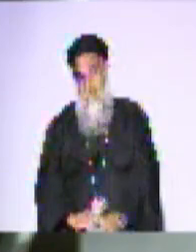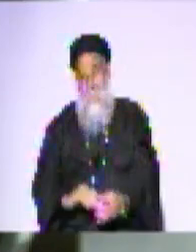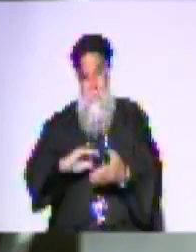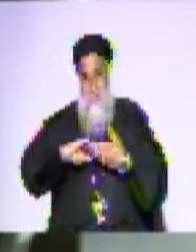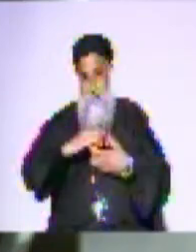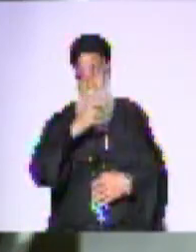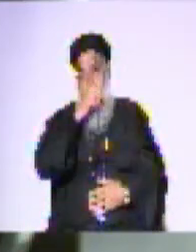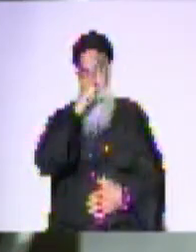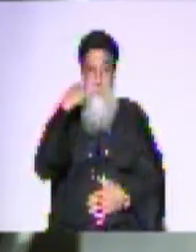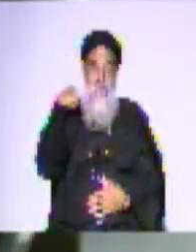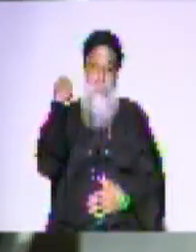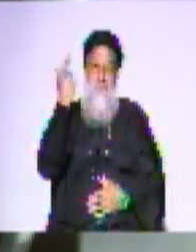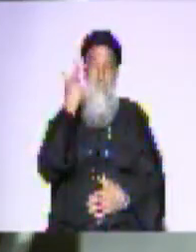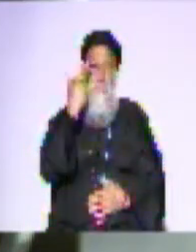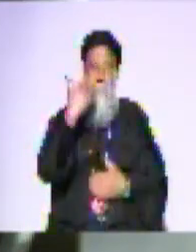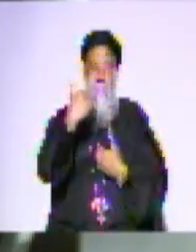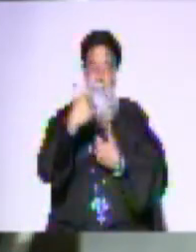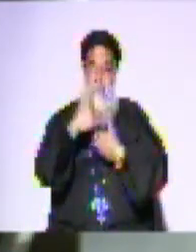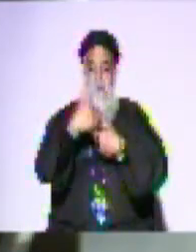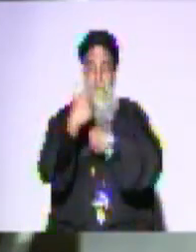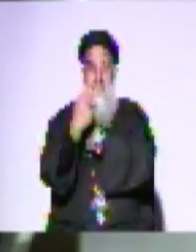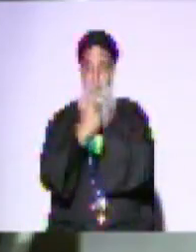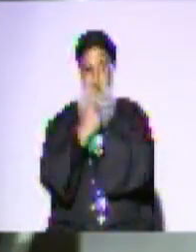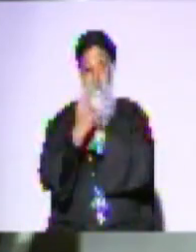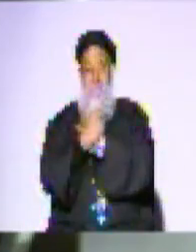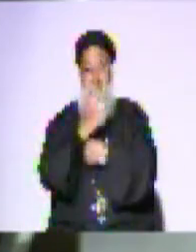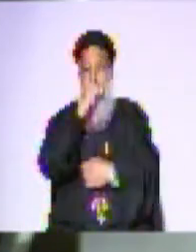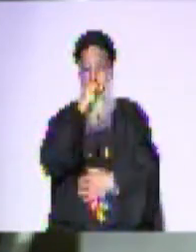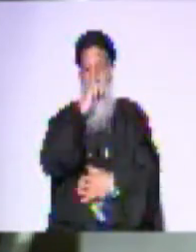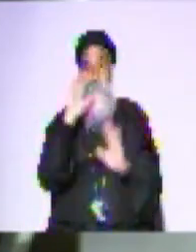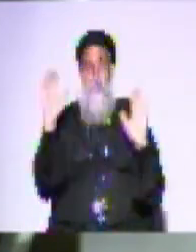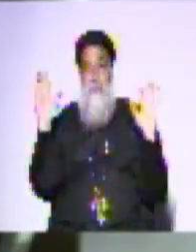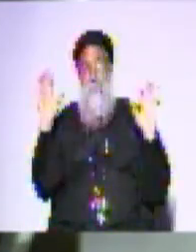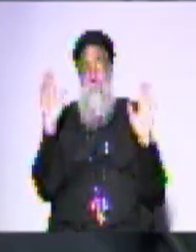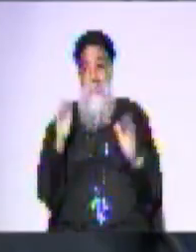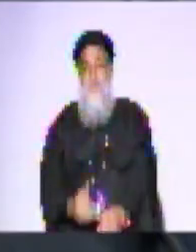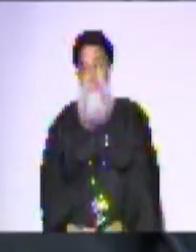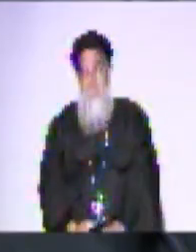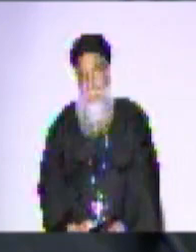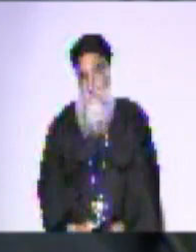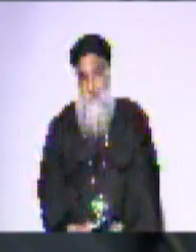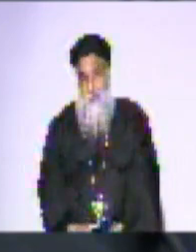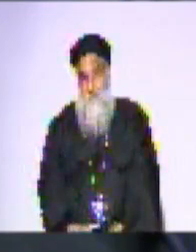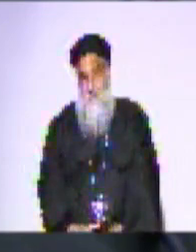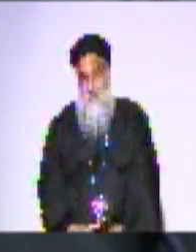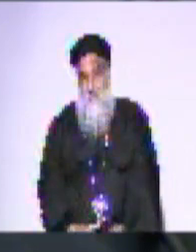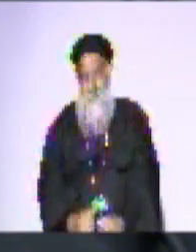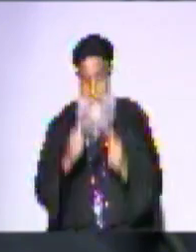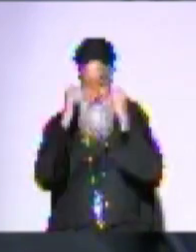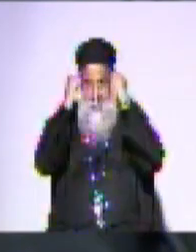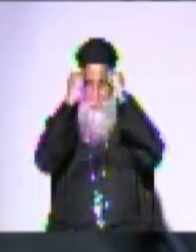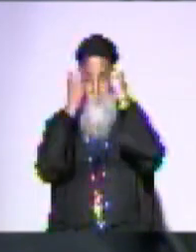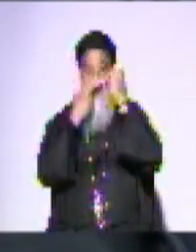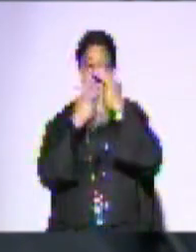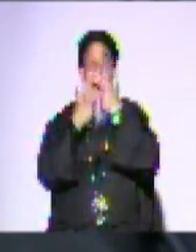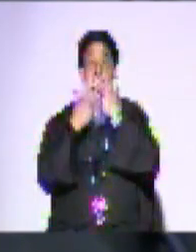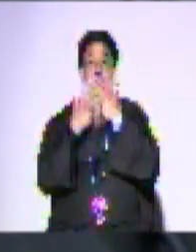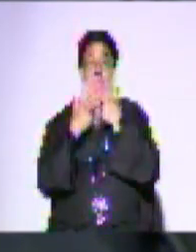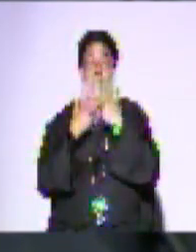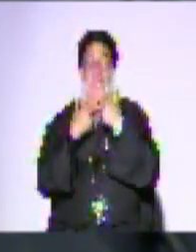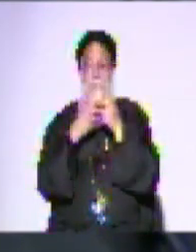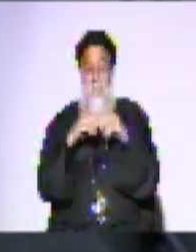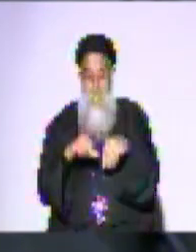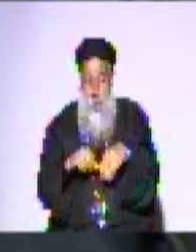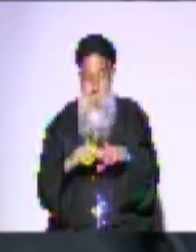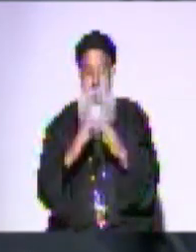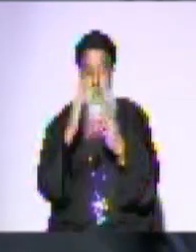الأسرار المقدسة ومن المادة بتاع السر، ونستعيد البركة بالتوبة بقى. لو أنا أخطيت